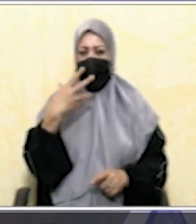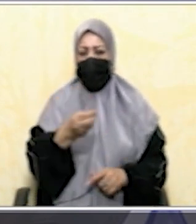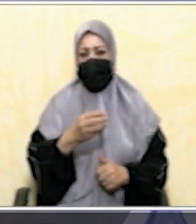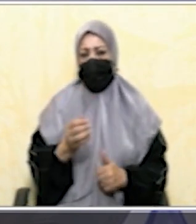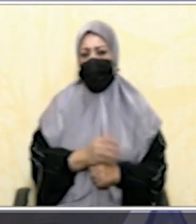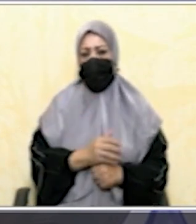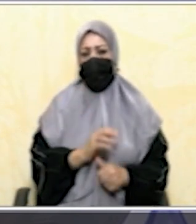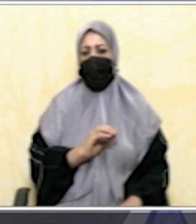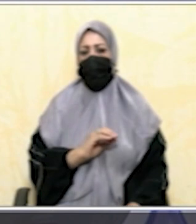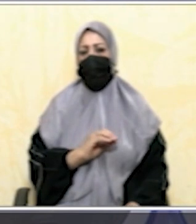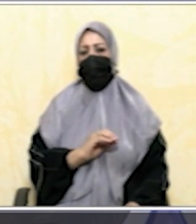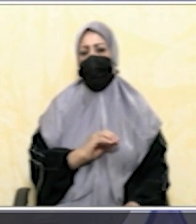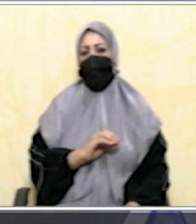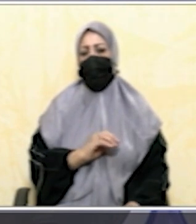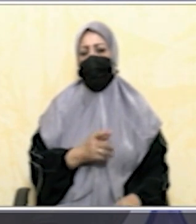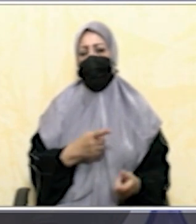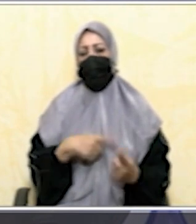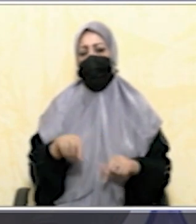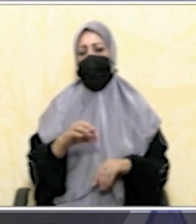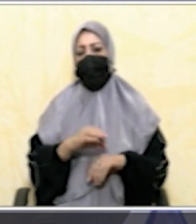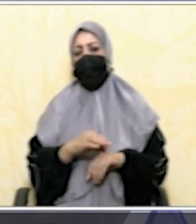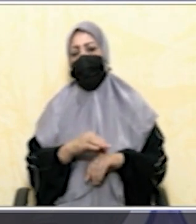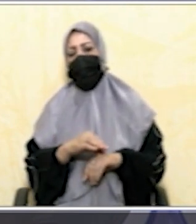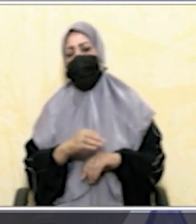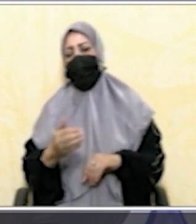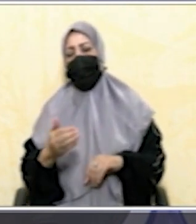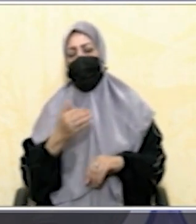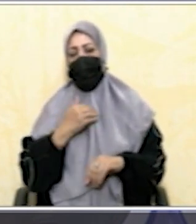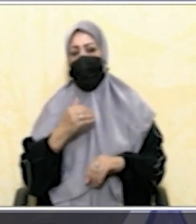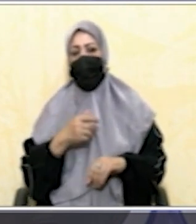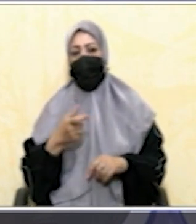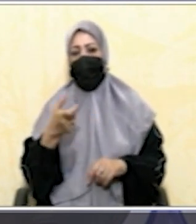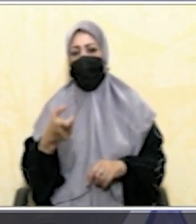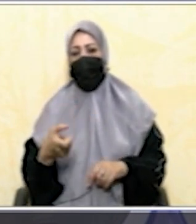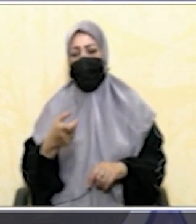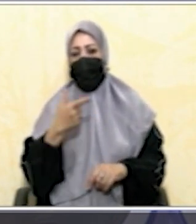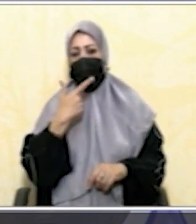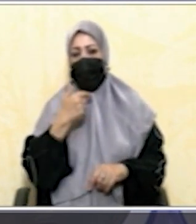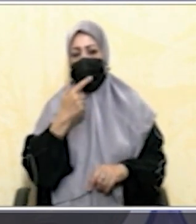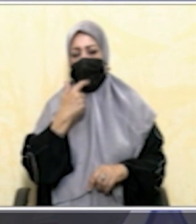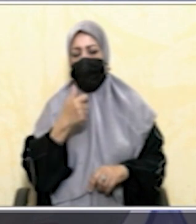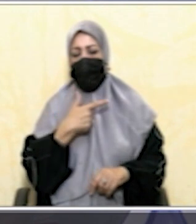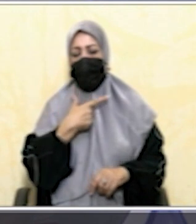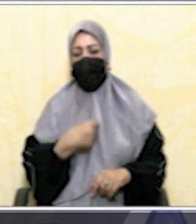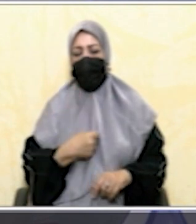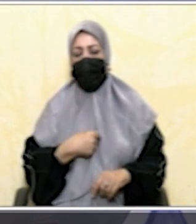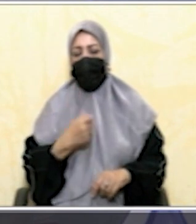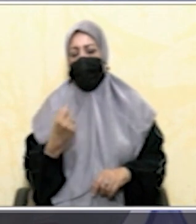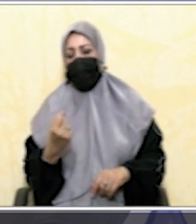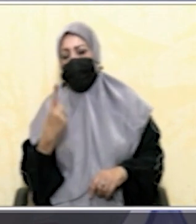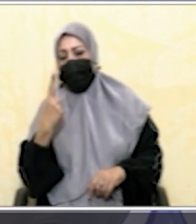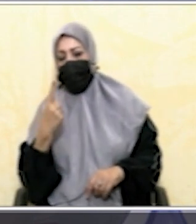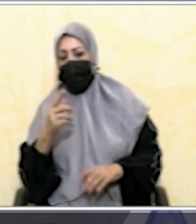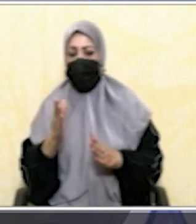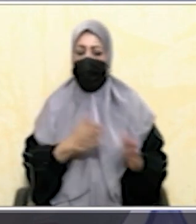الذهبيه وبعضهم يكتبوا بالدينار اللي يكتبوا بالدينار لا يجب عليه ان يدفع الا الدينار الموجود فكان هو